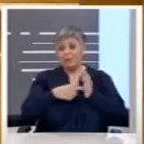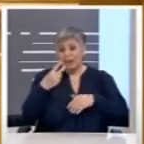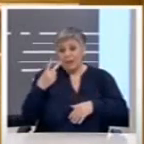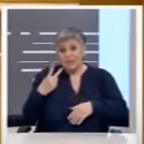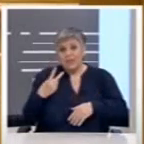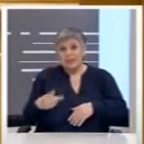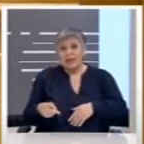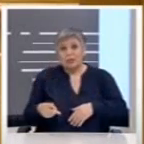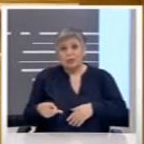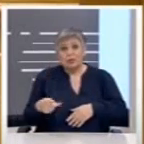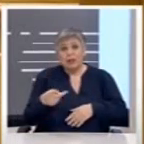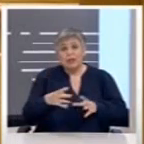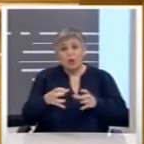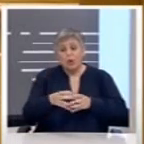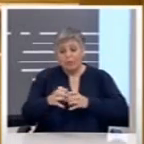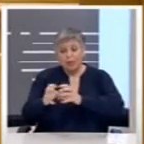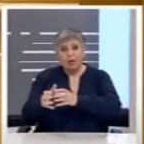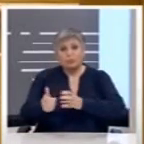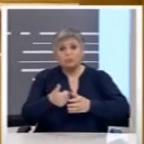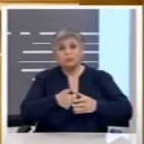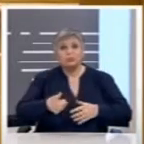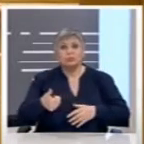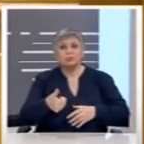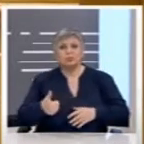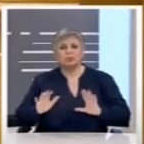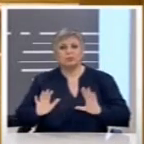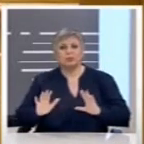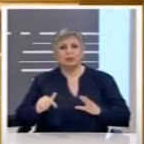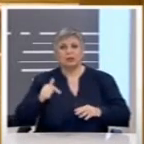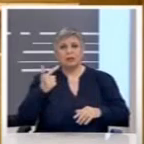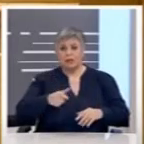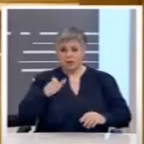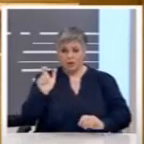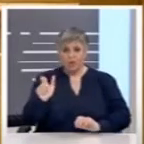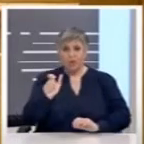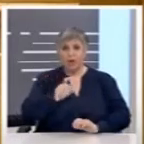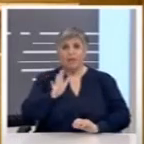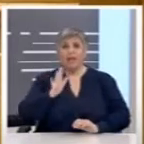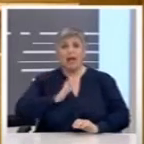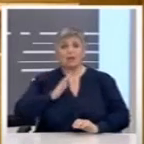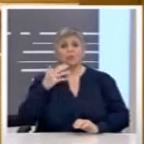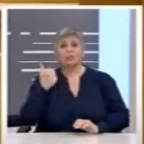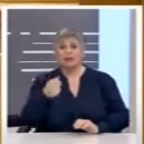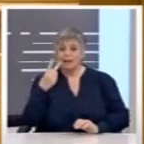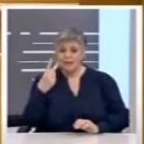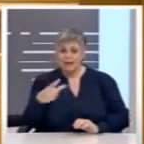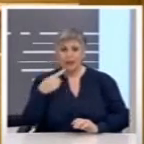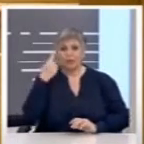αλλά και η δημοκρατία των πολιτών που έχουν τα δικά τους ατομικά συμφέροντα. Ευχαριστώ πολύ.